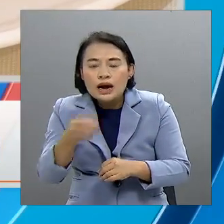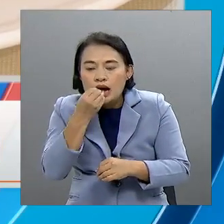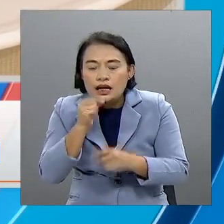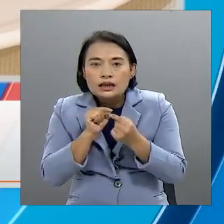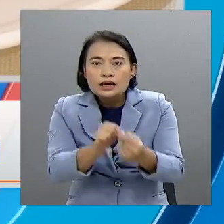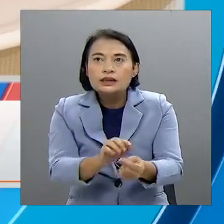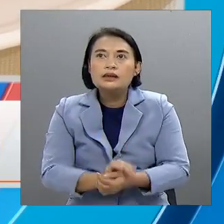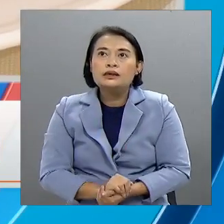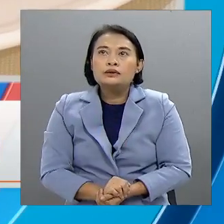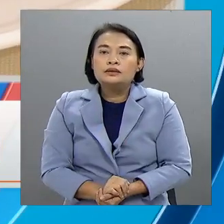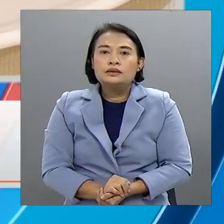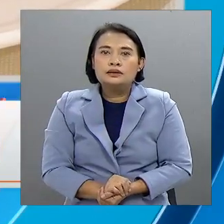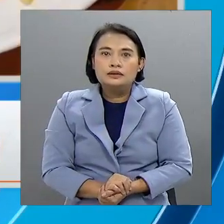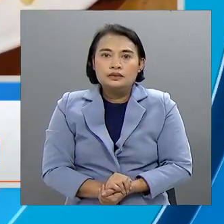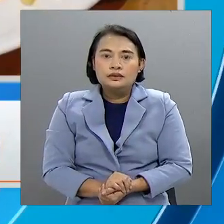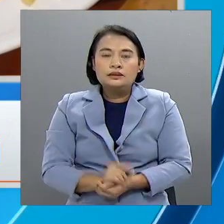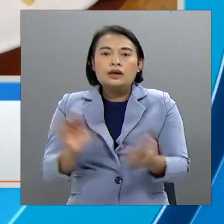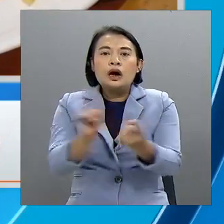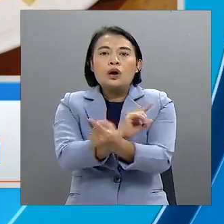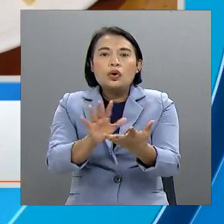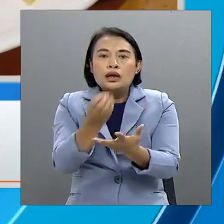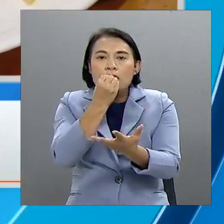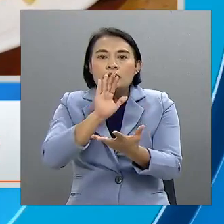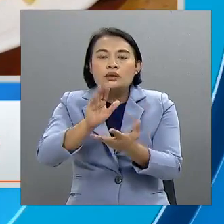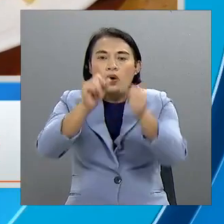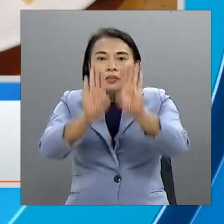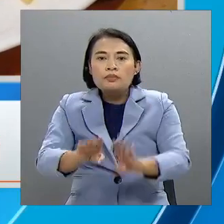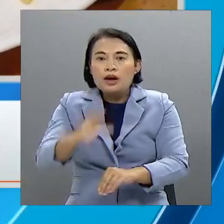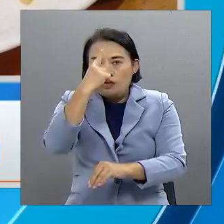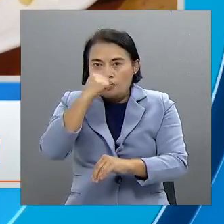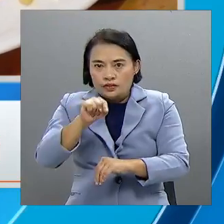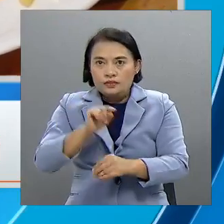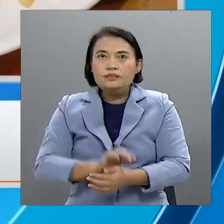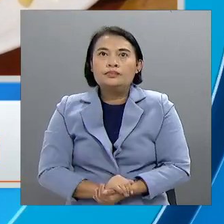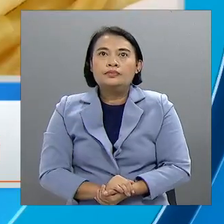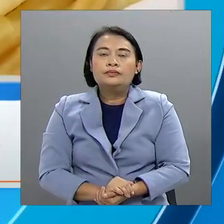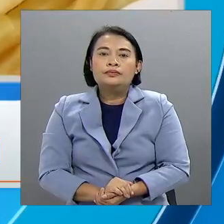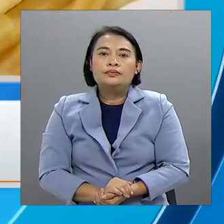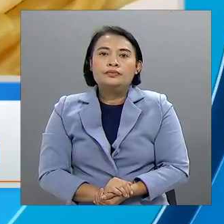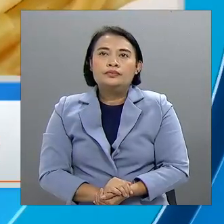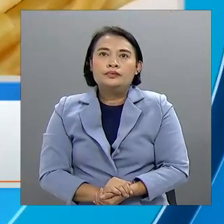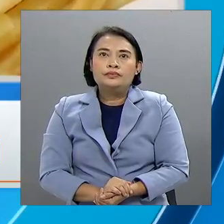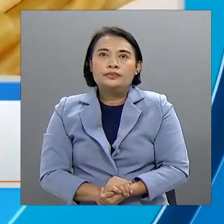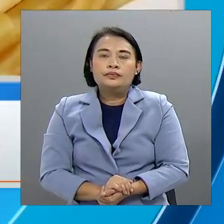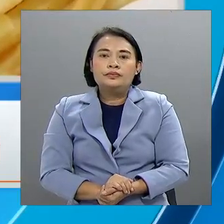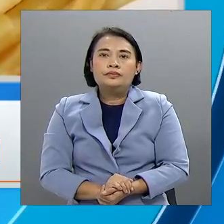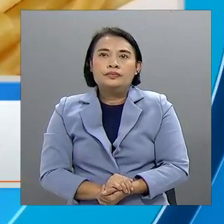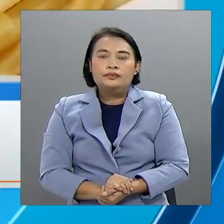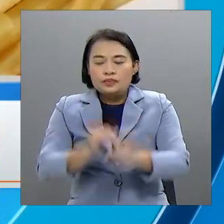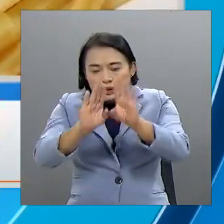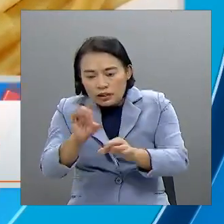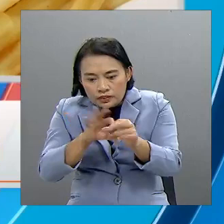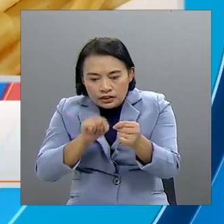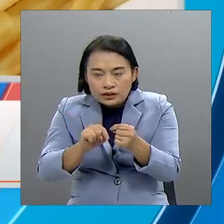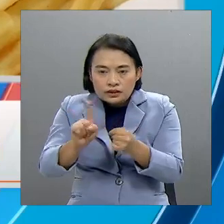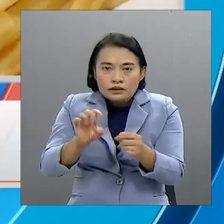ส่กลิ่นอายวัฒนธรรมในการกินแบบต่างประเทศ เขาจะได้ไม่แบบไม่ช็อคเคาน์เตอร์เนาะไม่งง เขาเรียกว่าแบบไฟไดนิ่งหรือเปล่าน้องปลา ใช่ลักษณะแบบนั้น